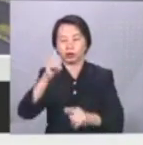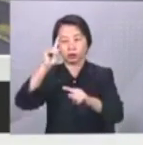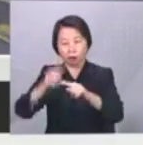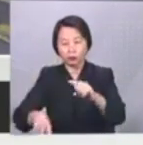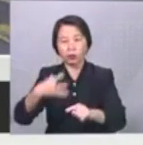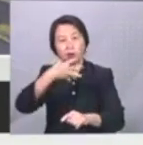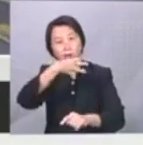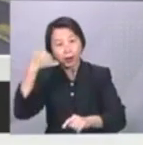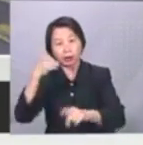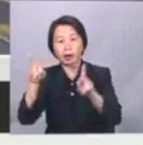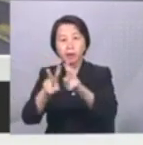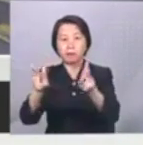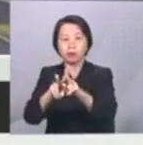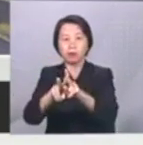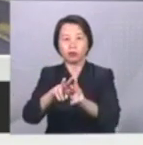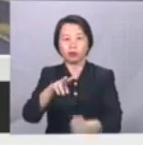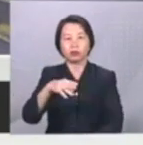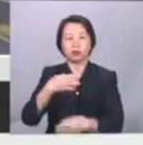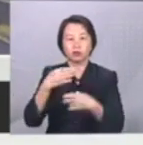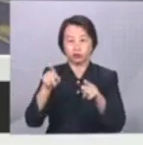kampung seperti biasa.